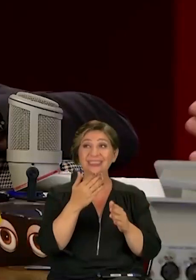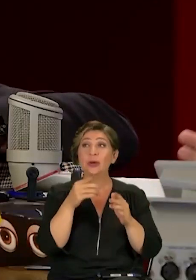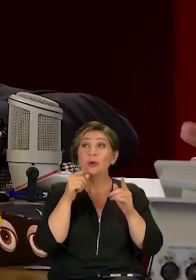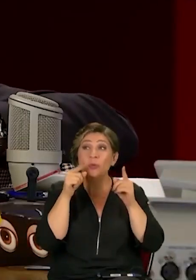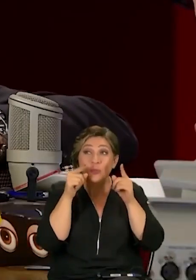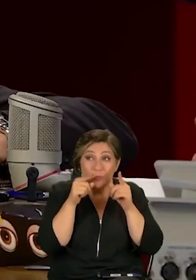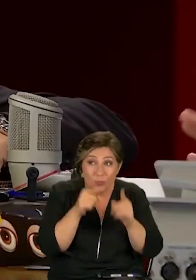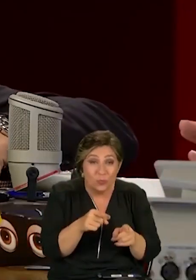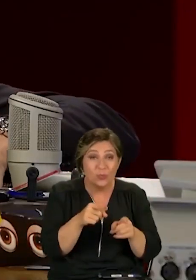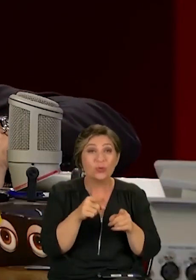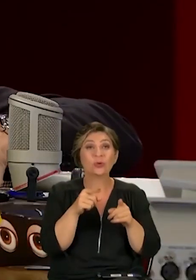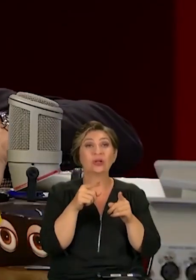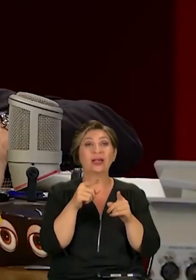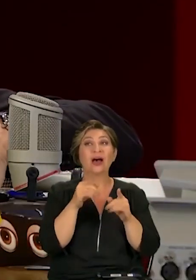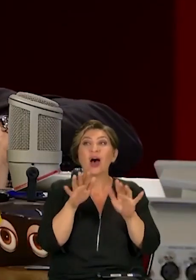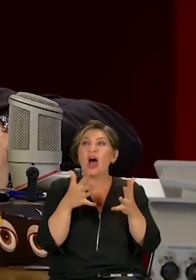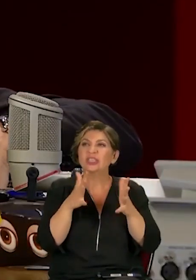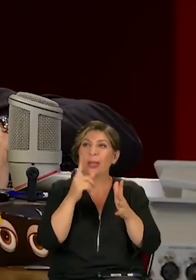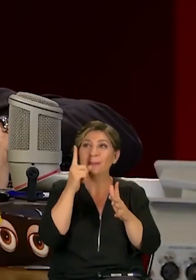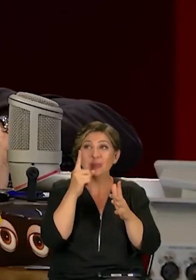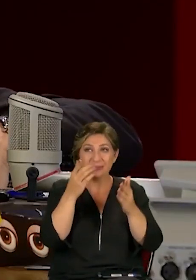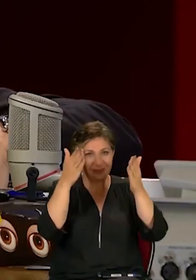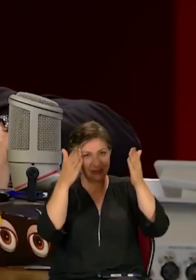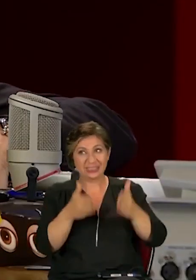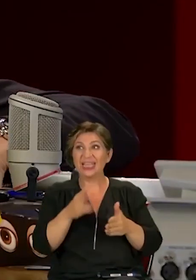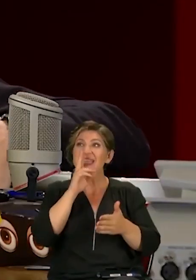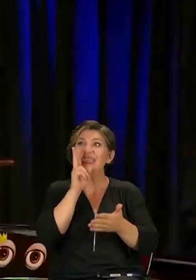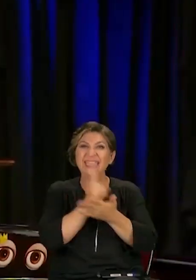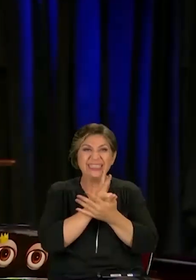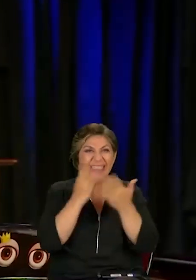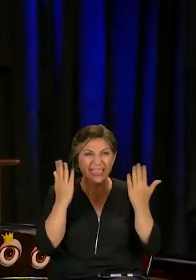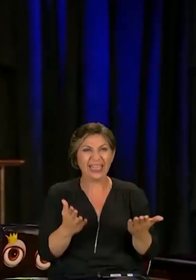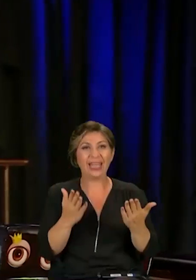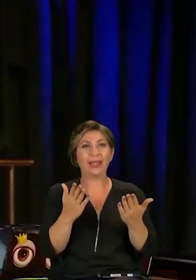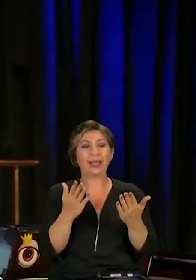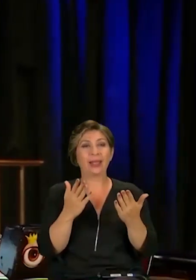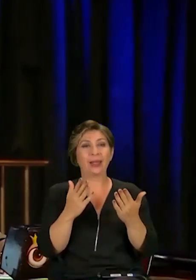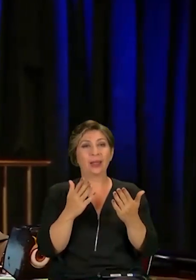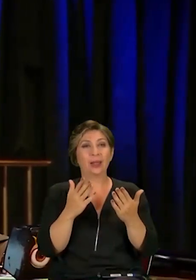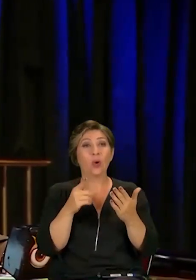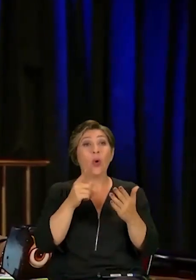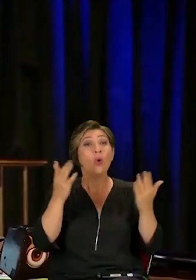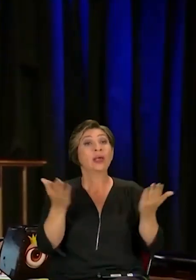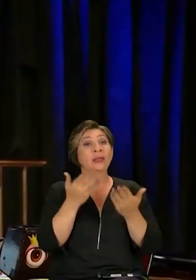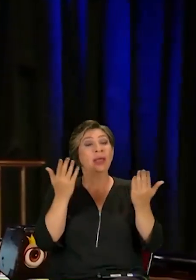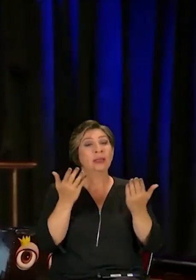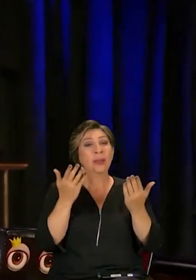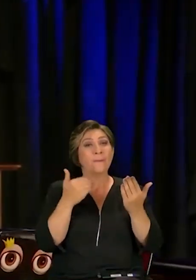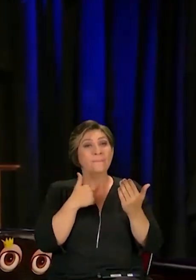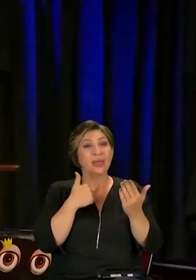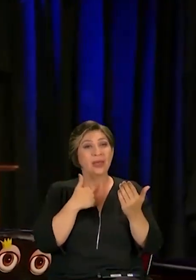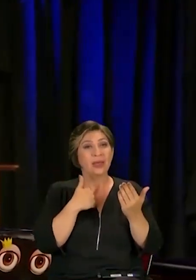Yani bu acayip bir tarz ve kesinlikle yani o kadar